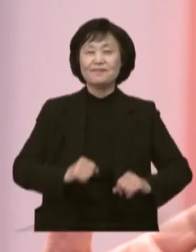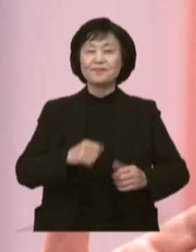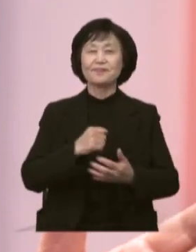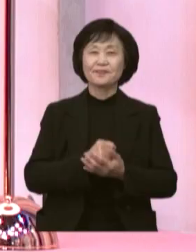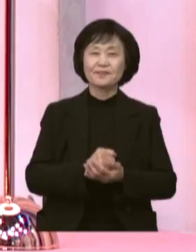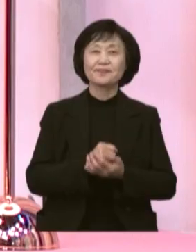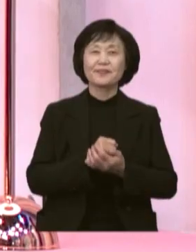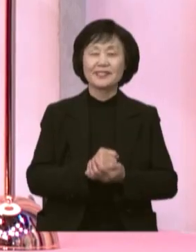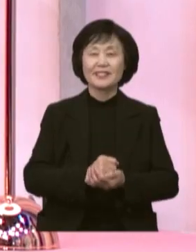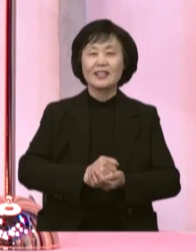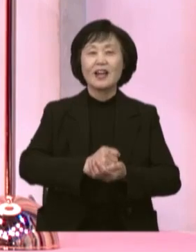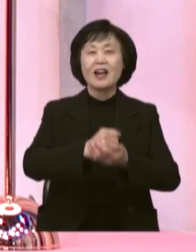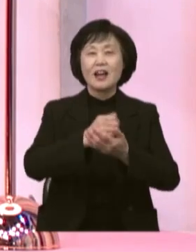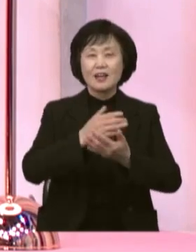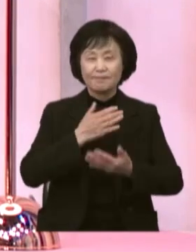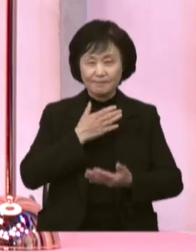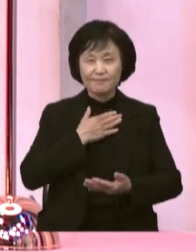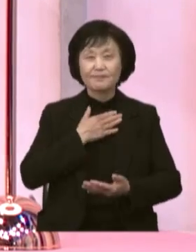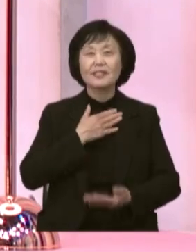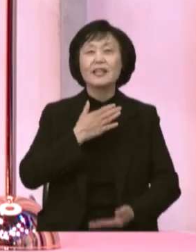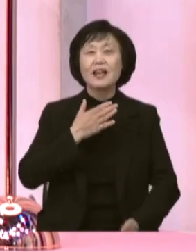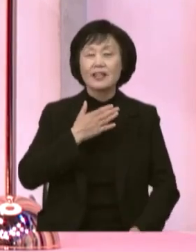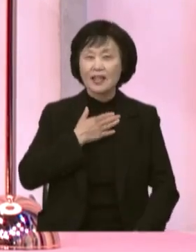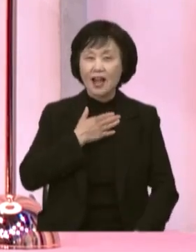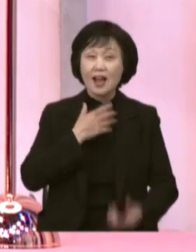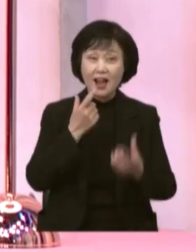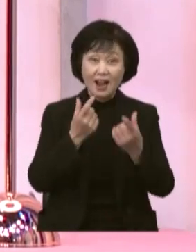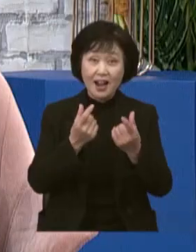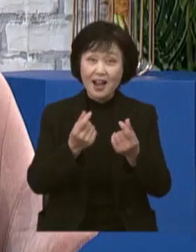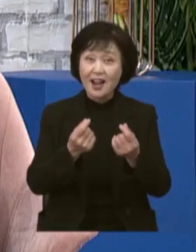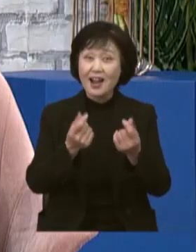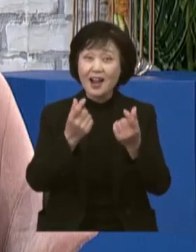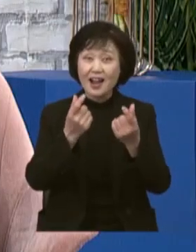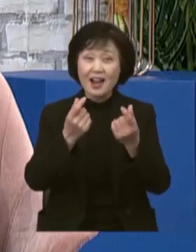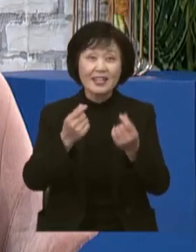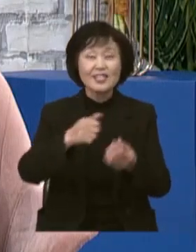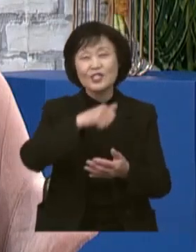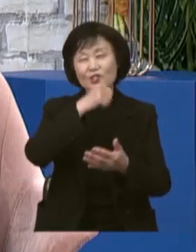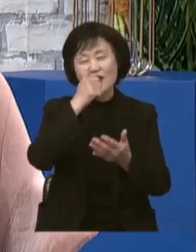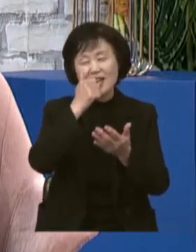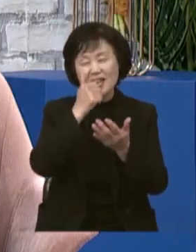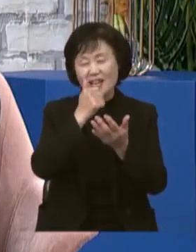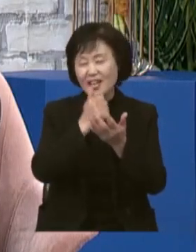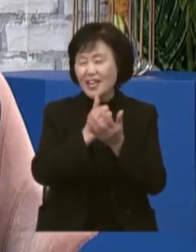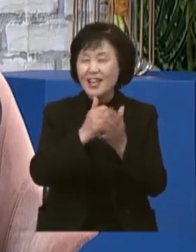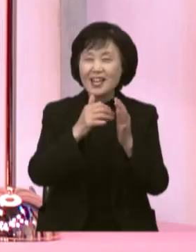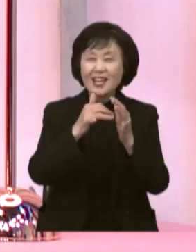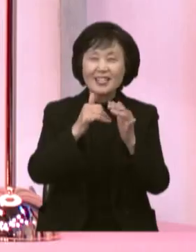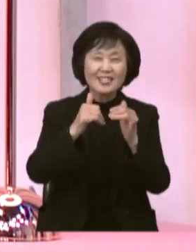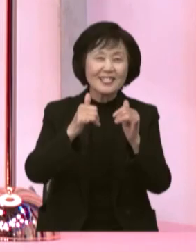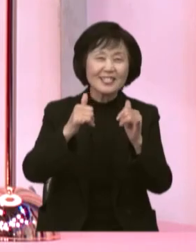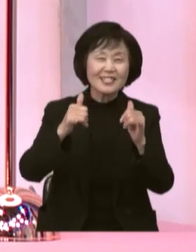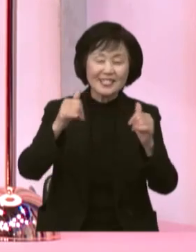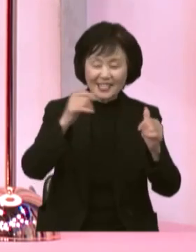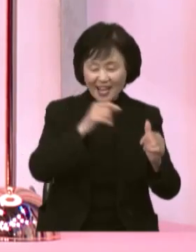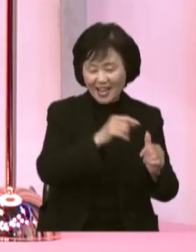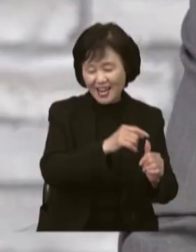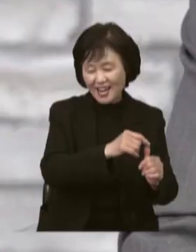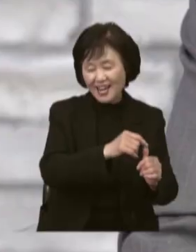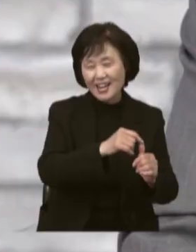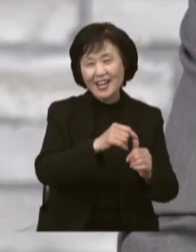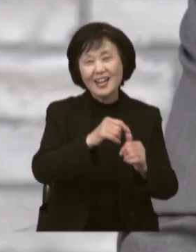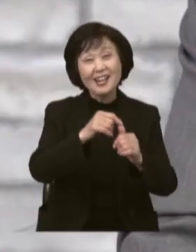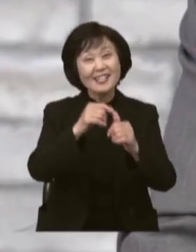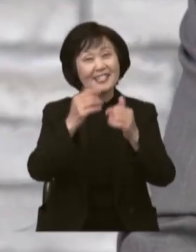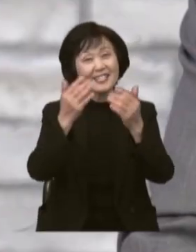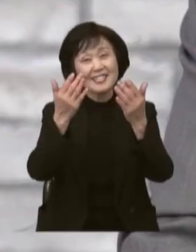살리신 끝. 끝? 끝. 어? 왜? 나 같은 죄인 살리신 밖에 못했어.